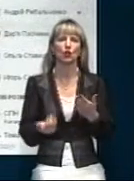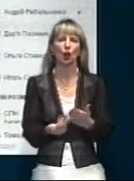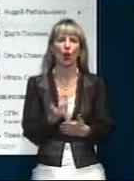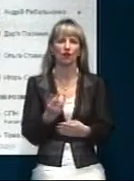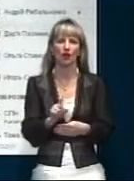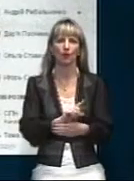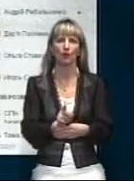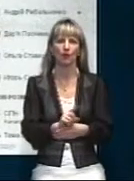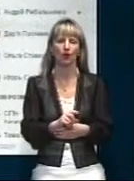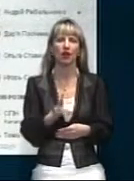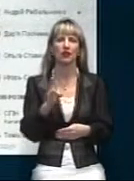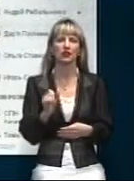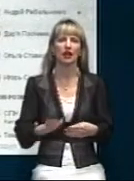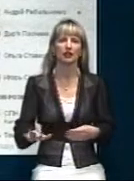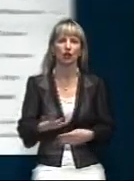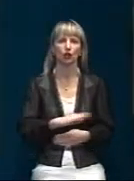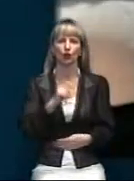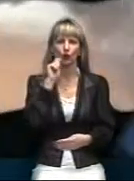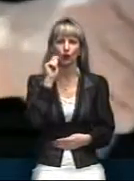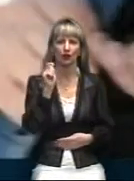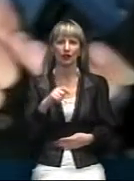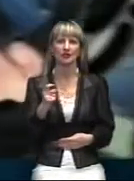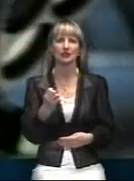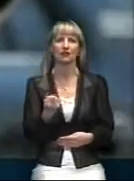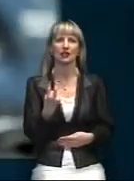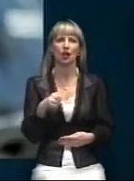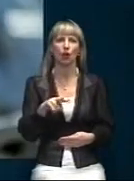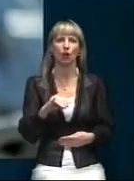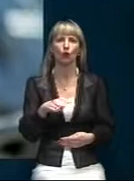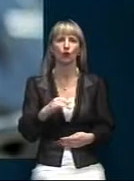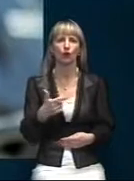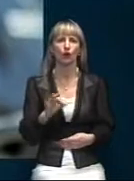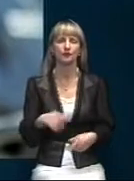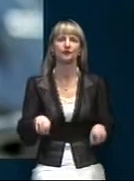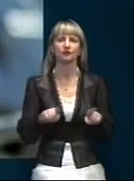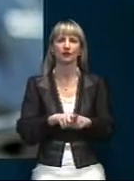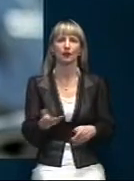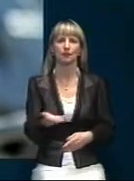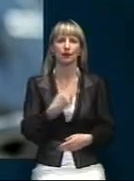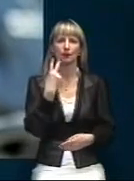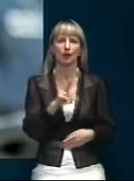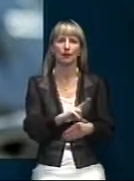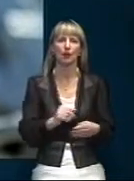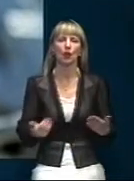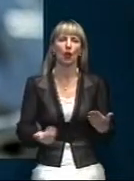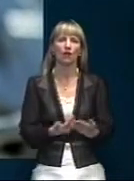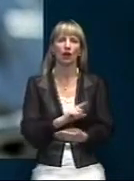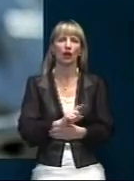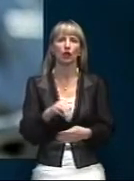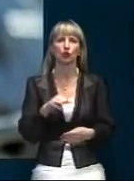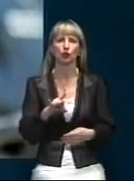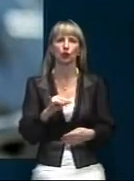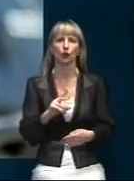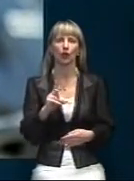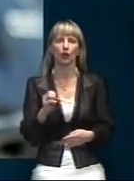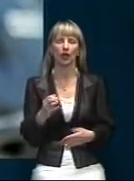радари на території України з 11 лютого. Також ми бачимо приклад нового радару TrueCam,